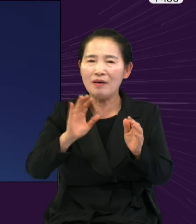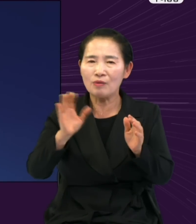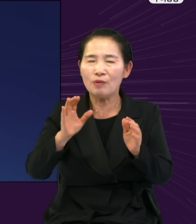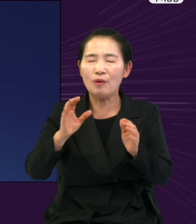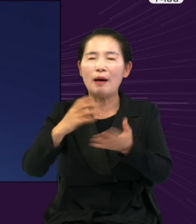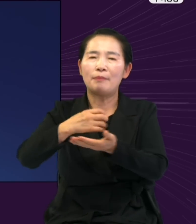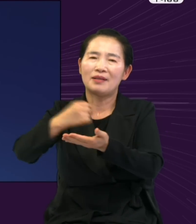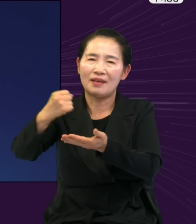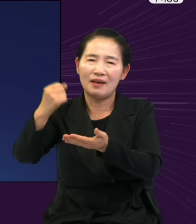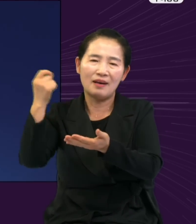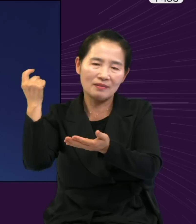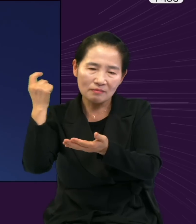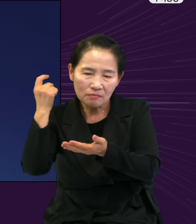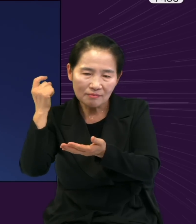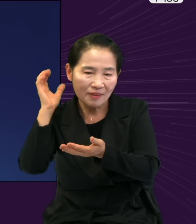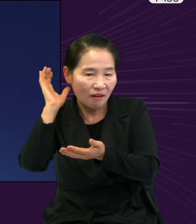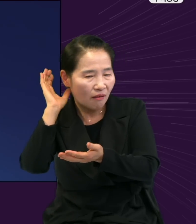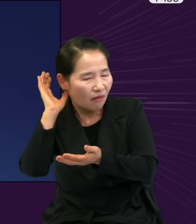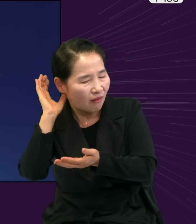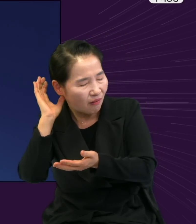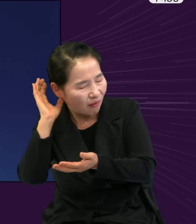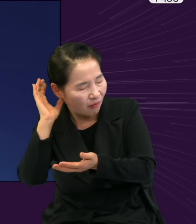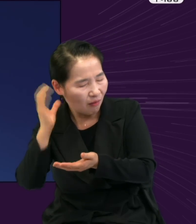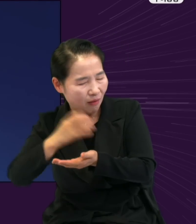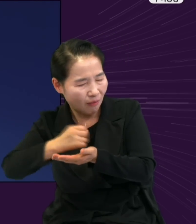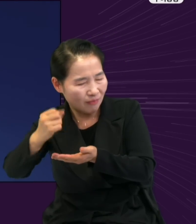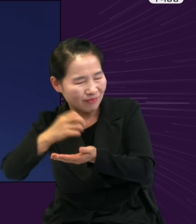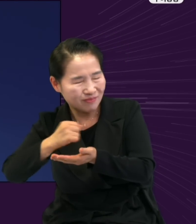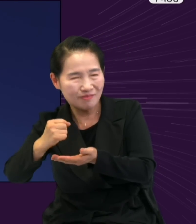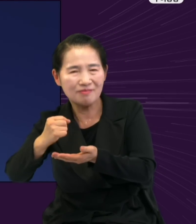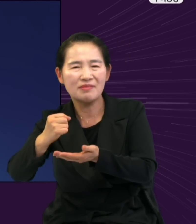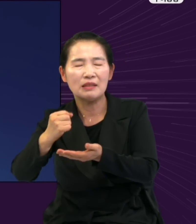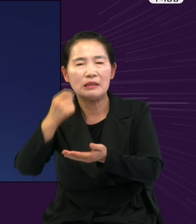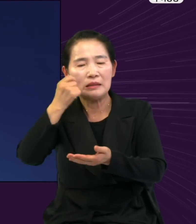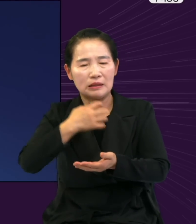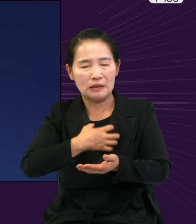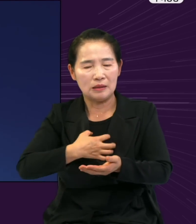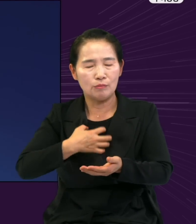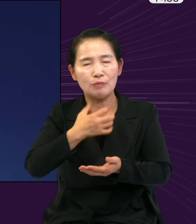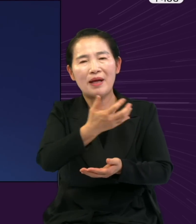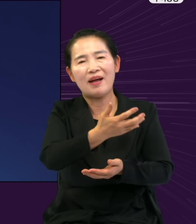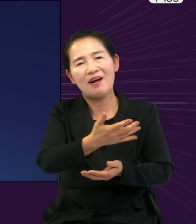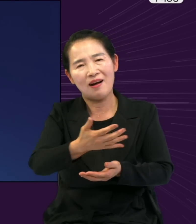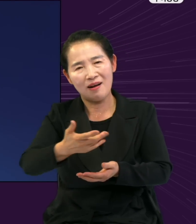내 소리에 귀를 기울여 주셔서 저는 그 슬픔의 강을 잘